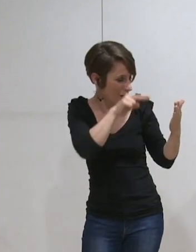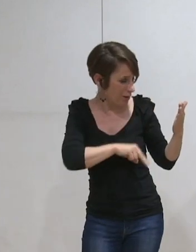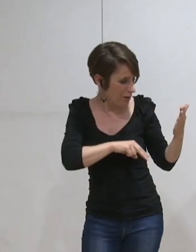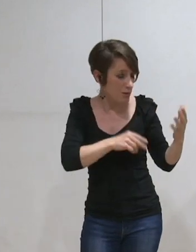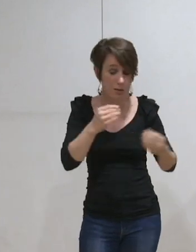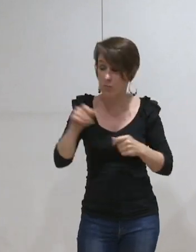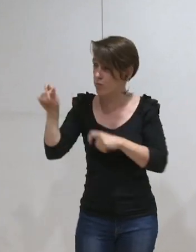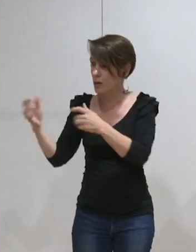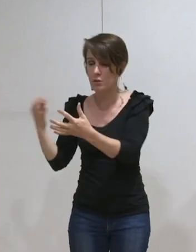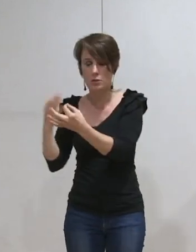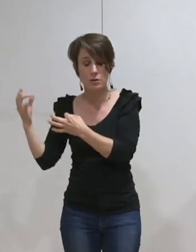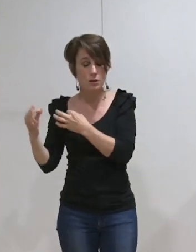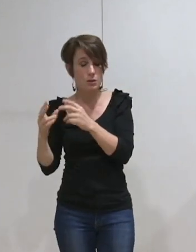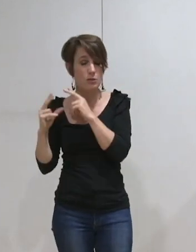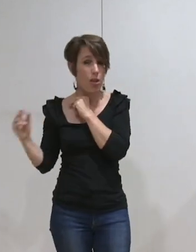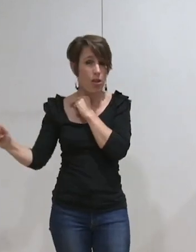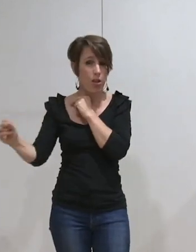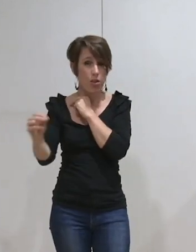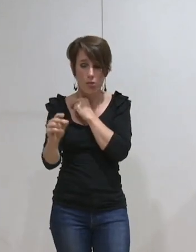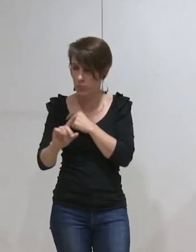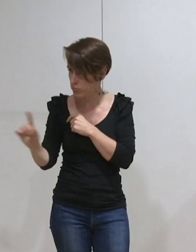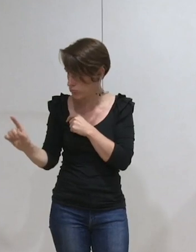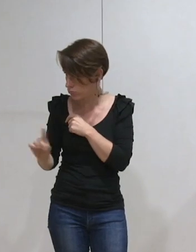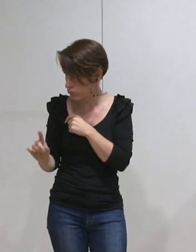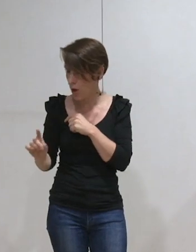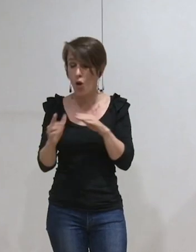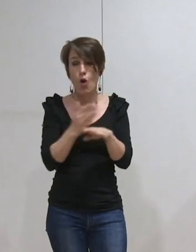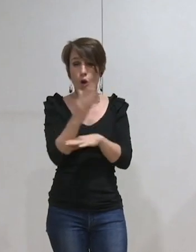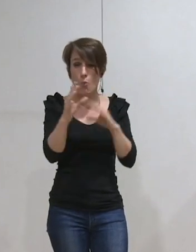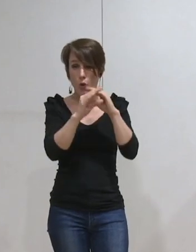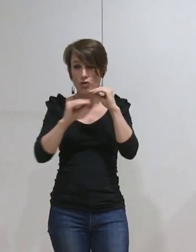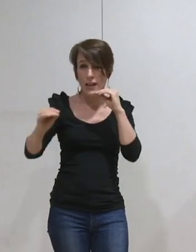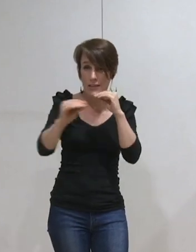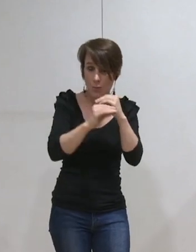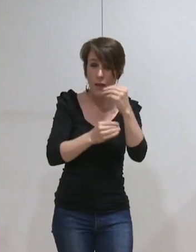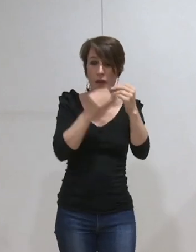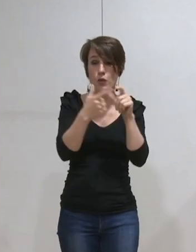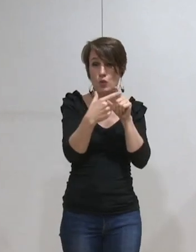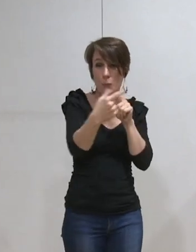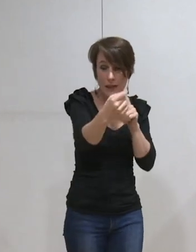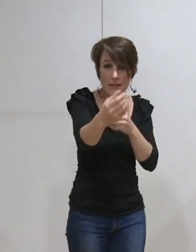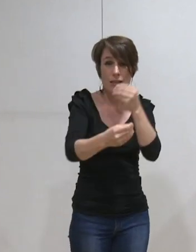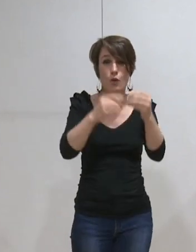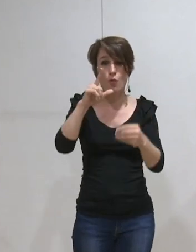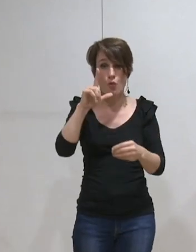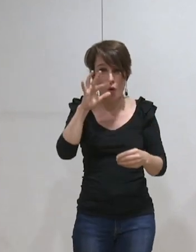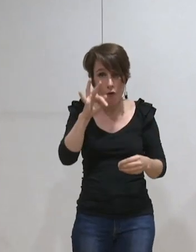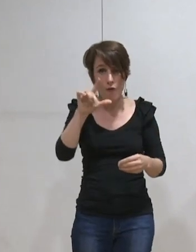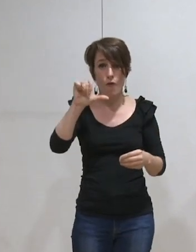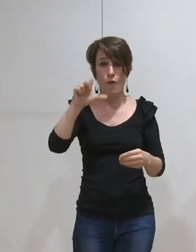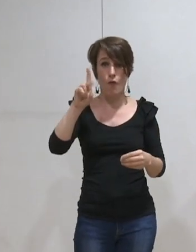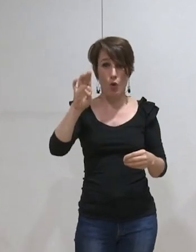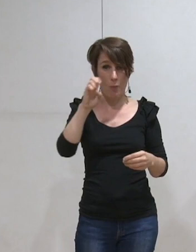certains les projets sont bien lancés à l'esplanade sur la presquille et à Flobert allez voir l'annexe de la